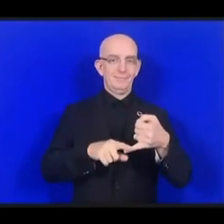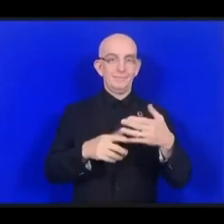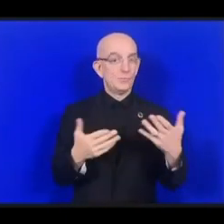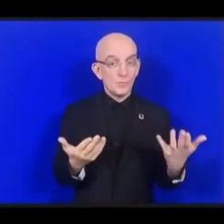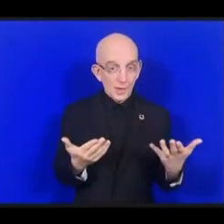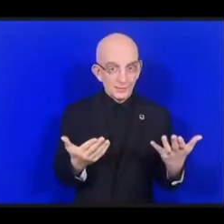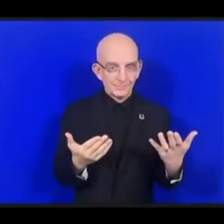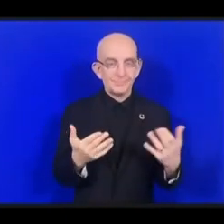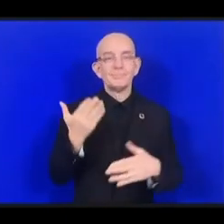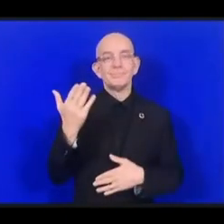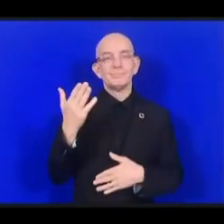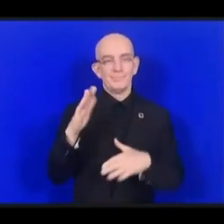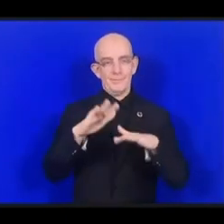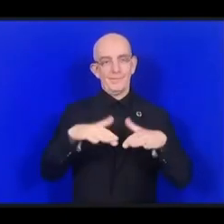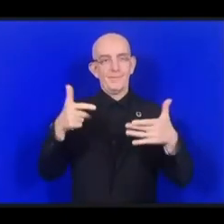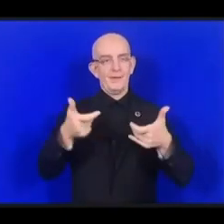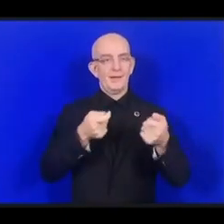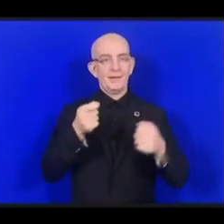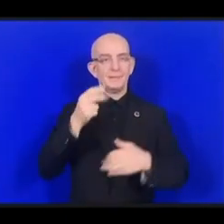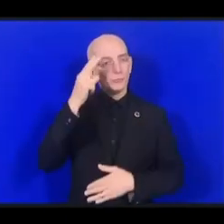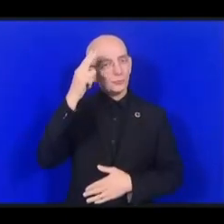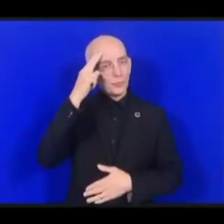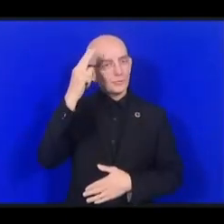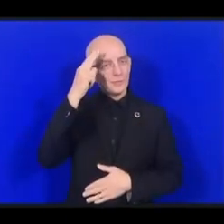のビデオが届いておりますのでご覧